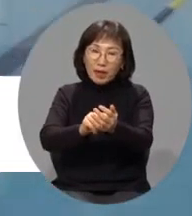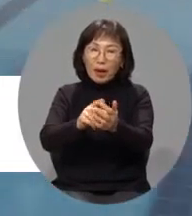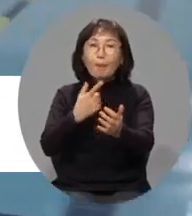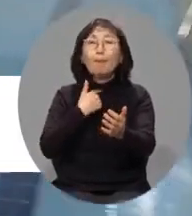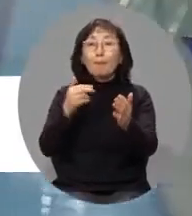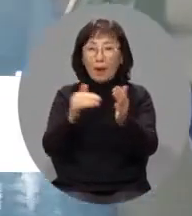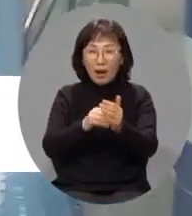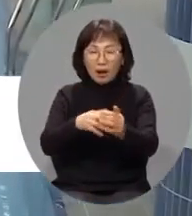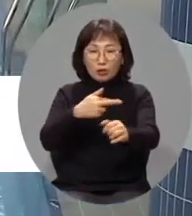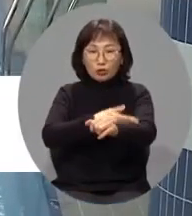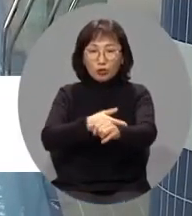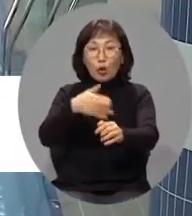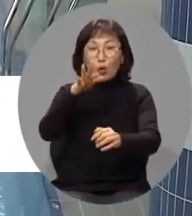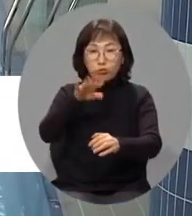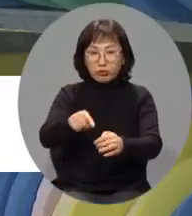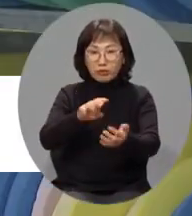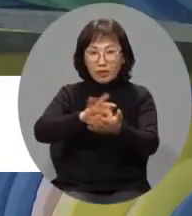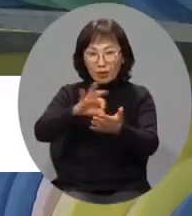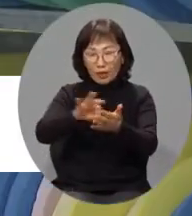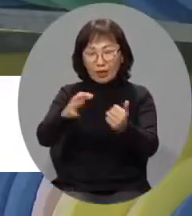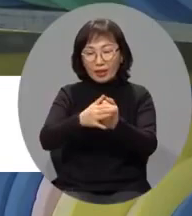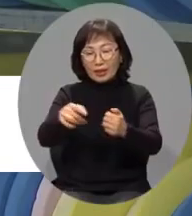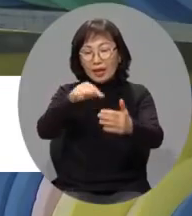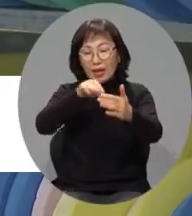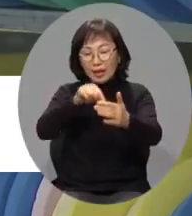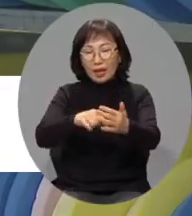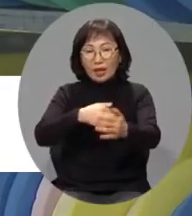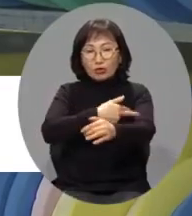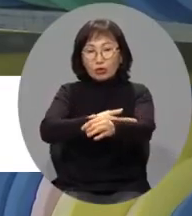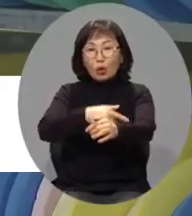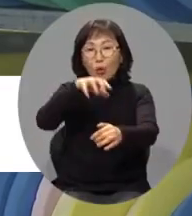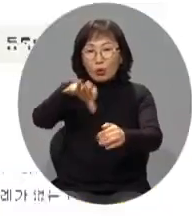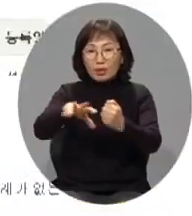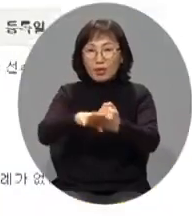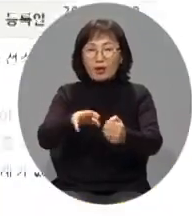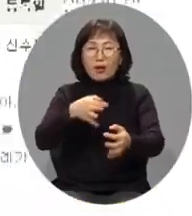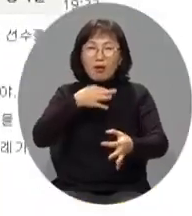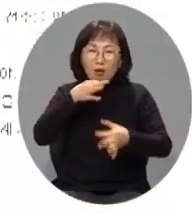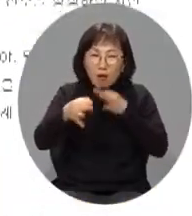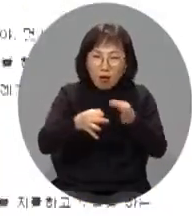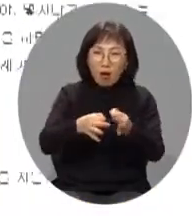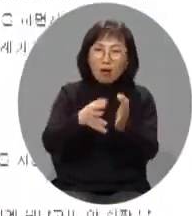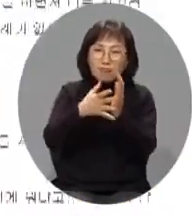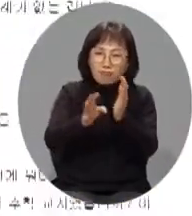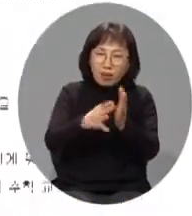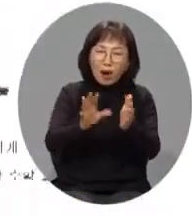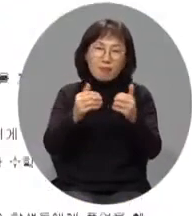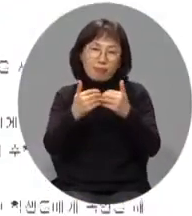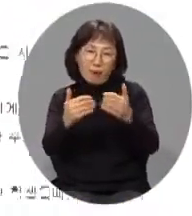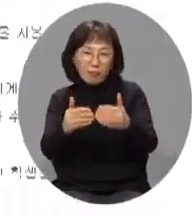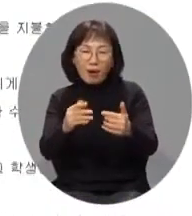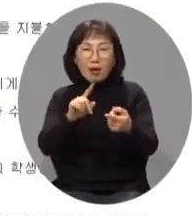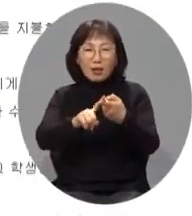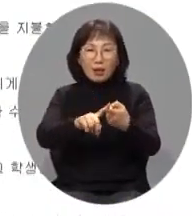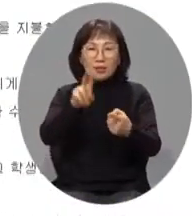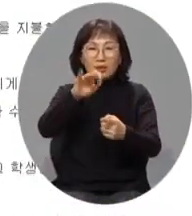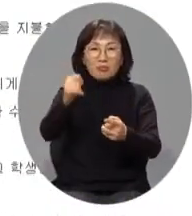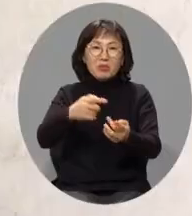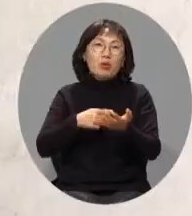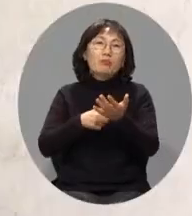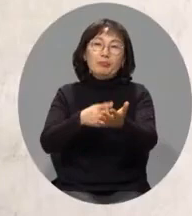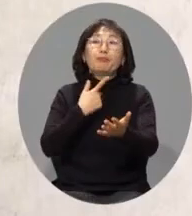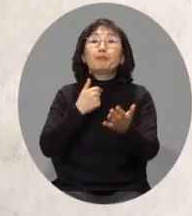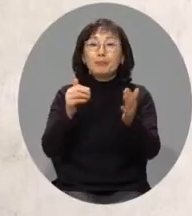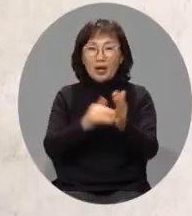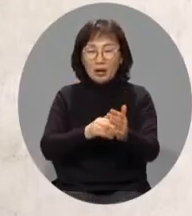학교 수영부 가 이용했던 실내 수영장에서는 강사가 고성과 폭언을 했다는 민원이 제기된 적도 있습니다